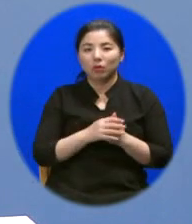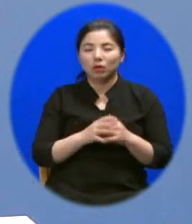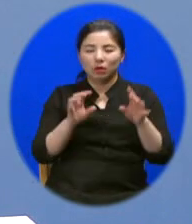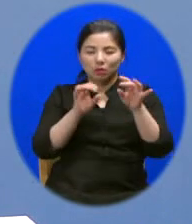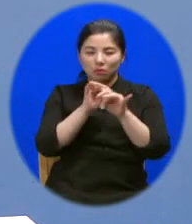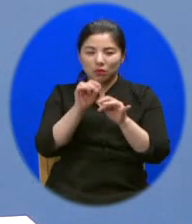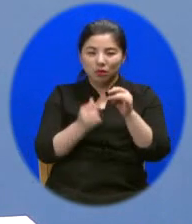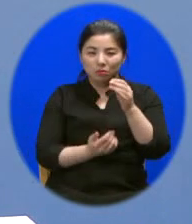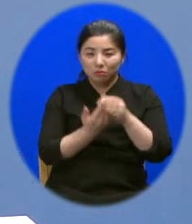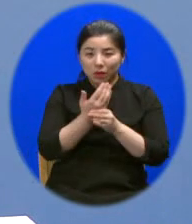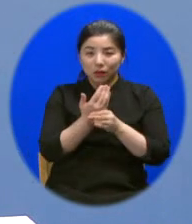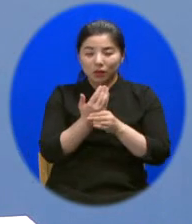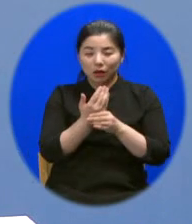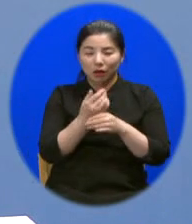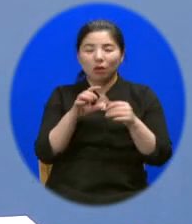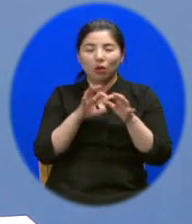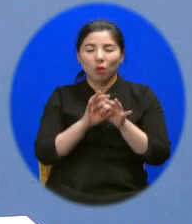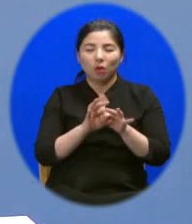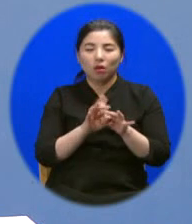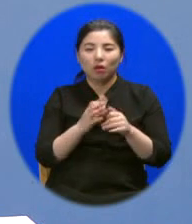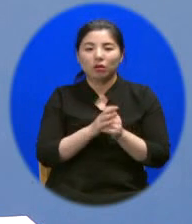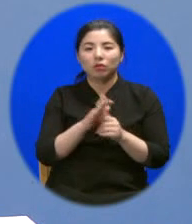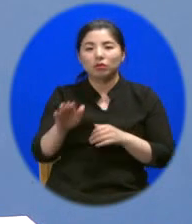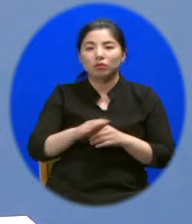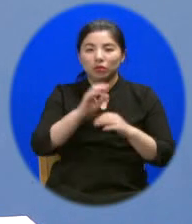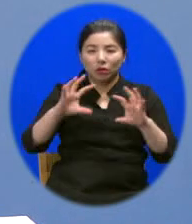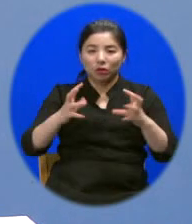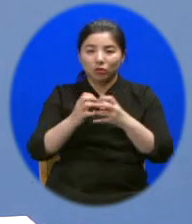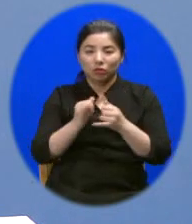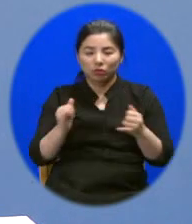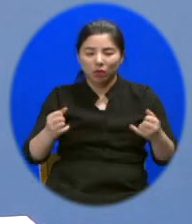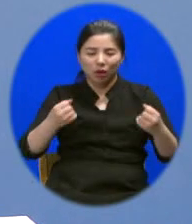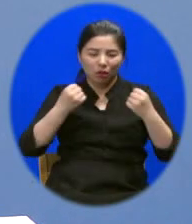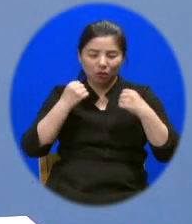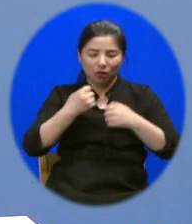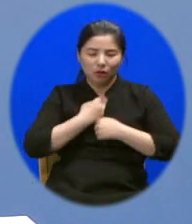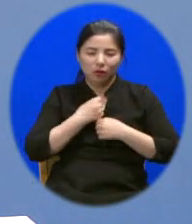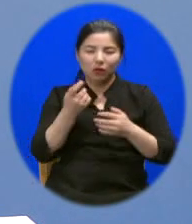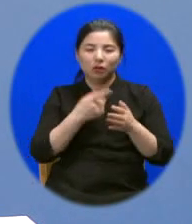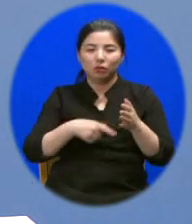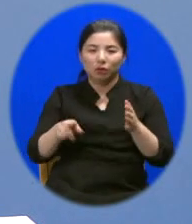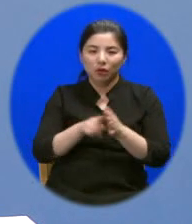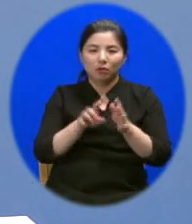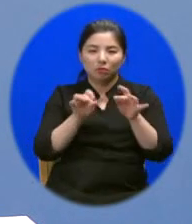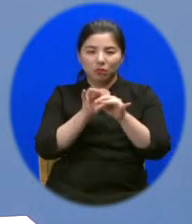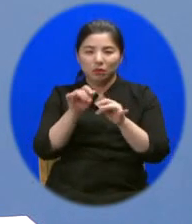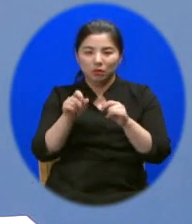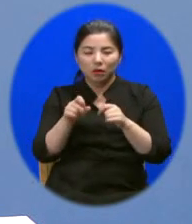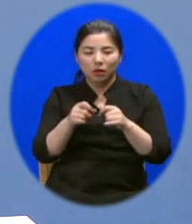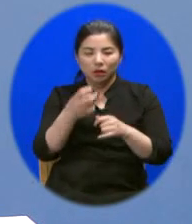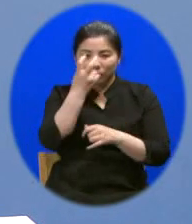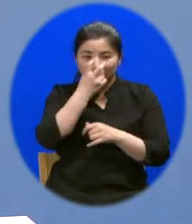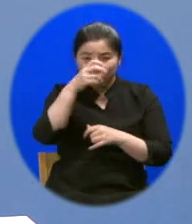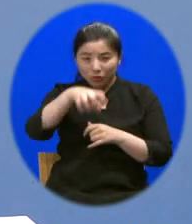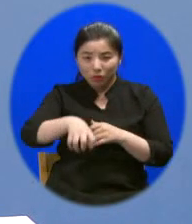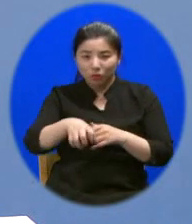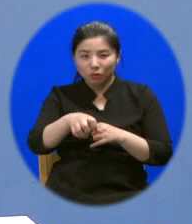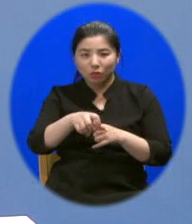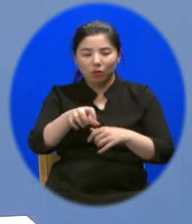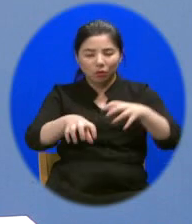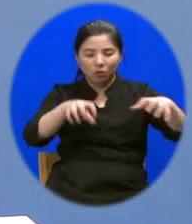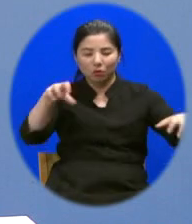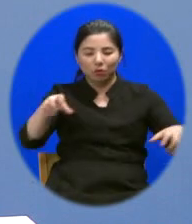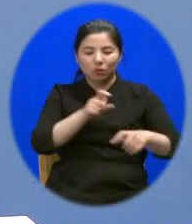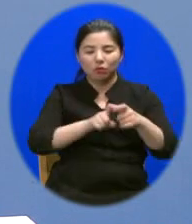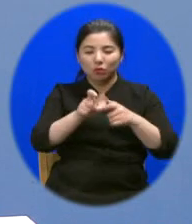4번째 발생 음 관련해서 우리 국민들의 어 건강을 지키기 위해서는 미세먼지 측정소 이런 것을 곳곳에